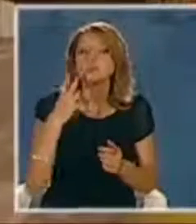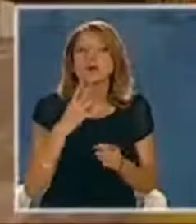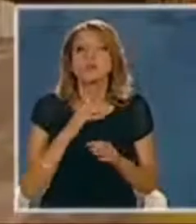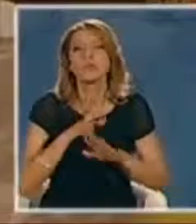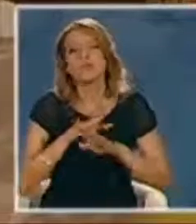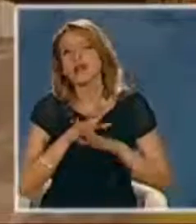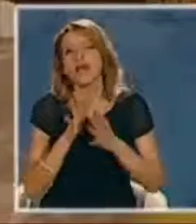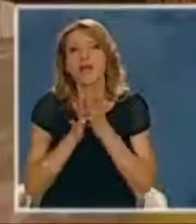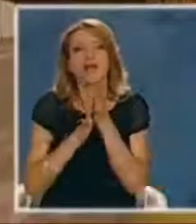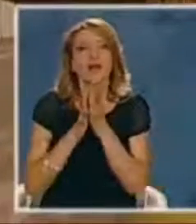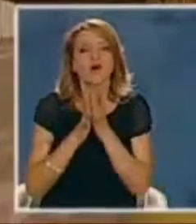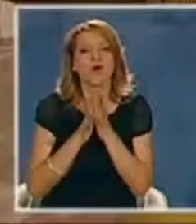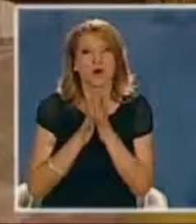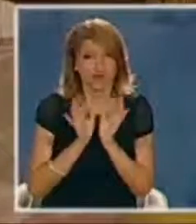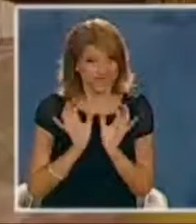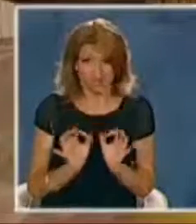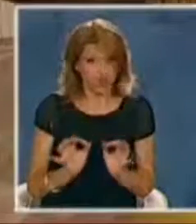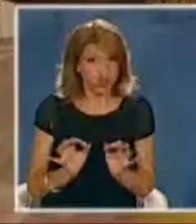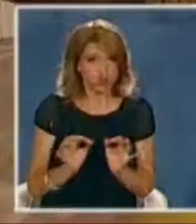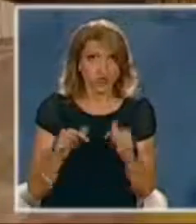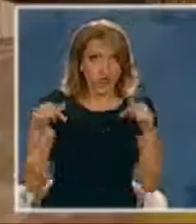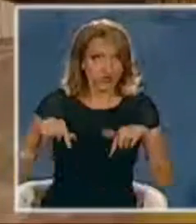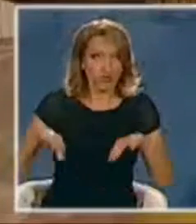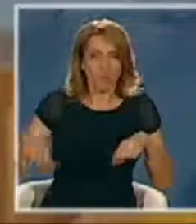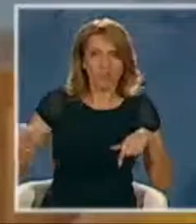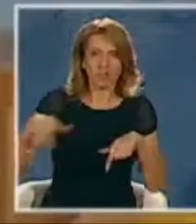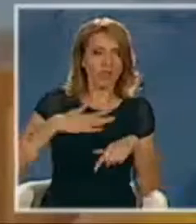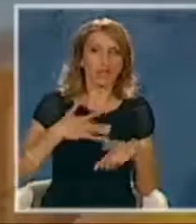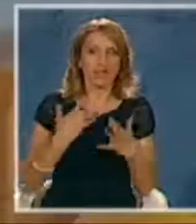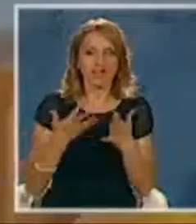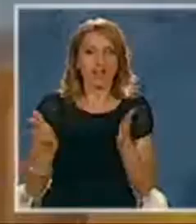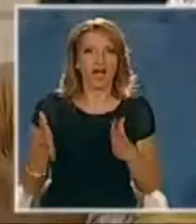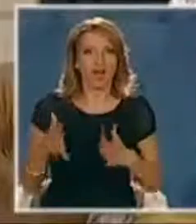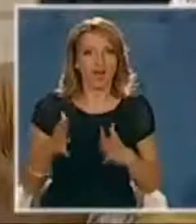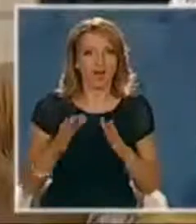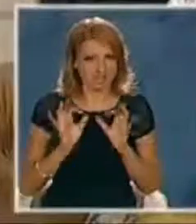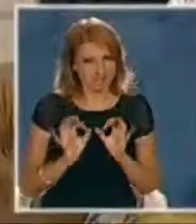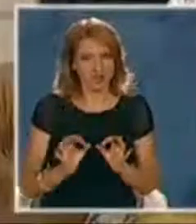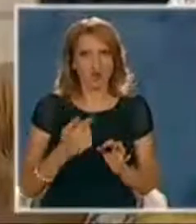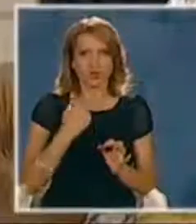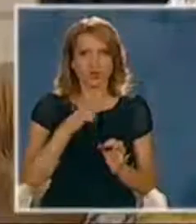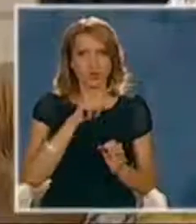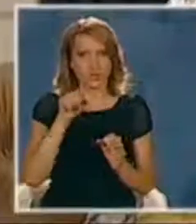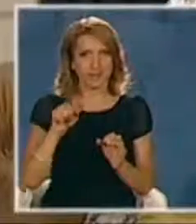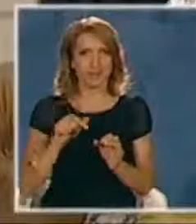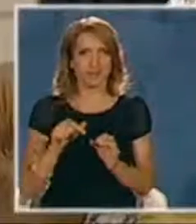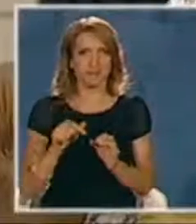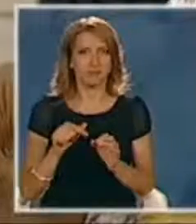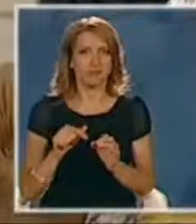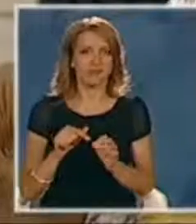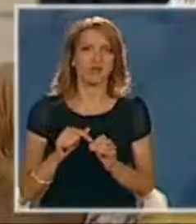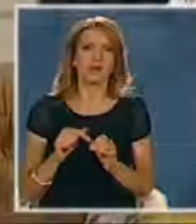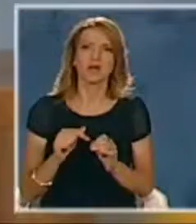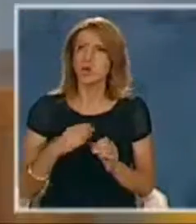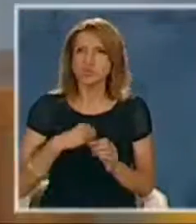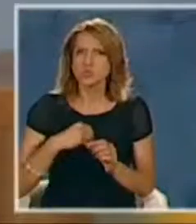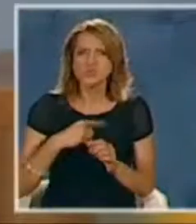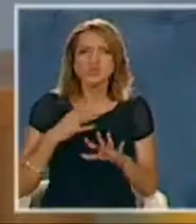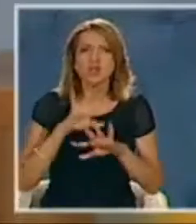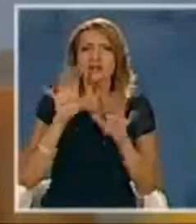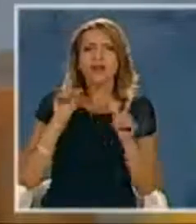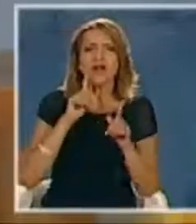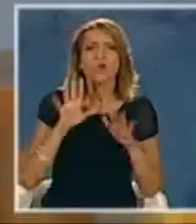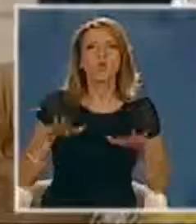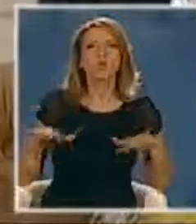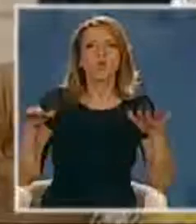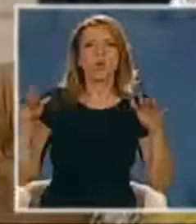чувам и така нататък. Сериозно? Да. Тук има ли някой в момент? Не, сериозно питам, съвсем сериозно. Усещаш ли присъствие? Не,